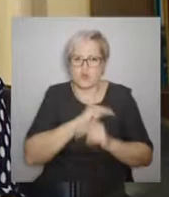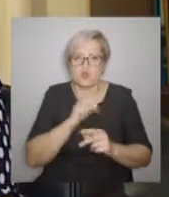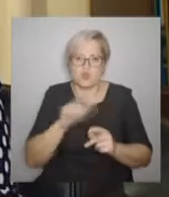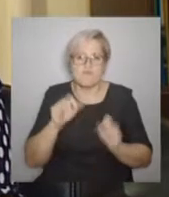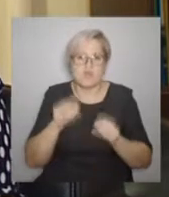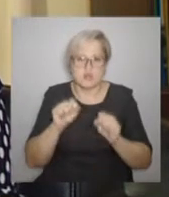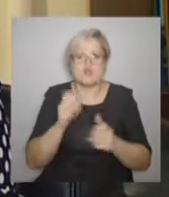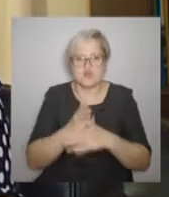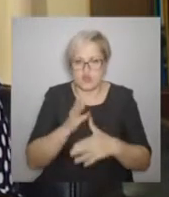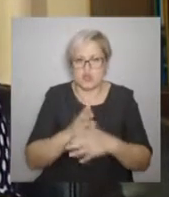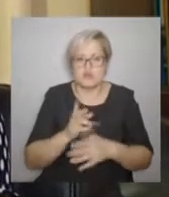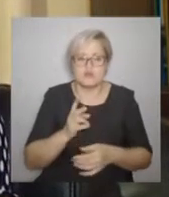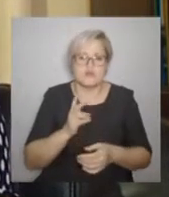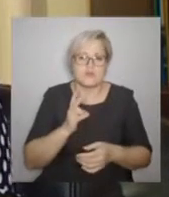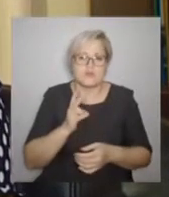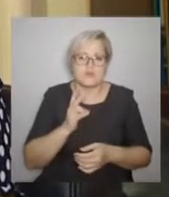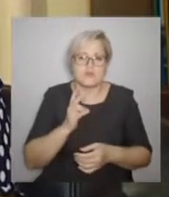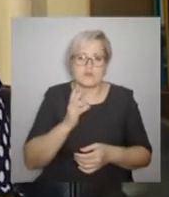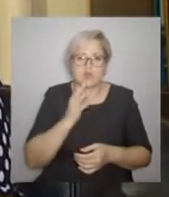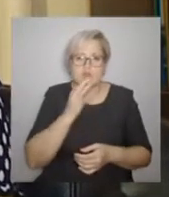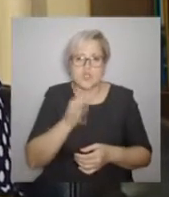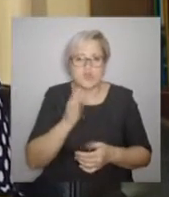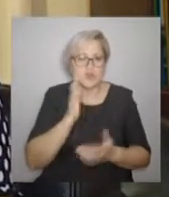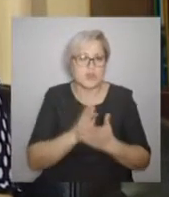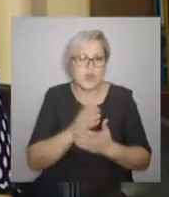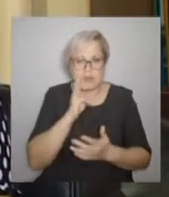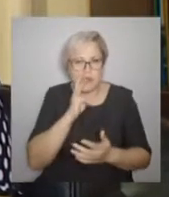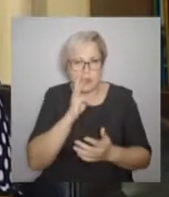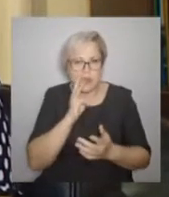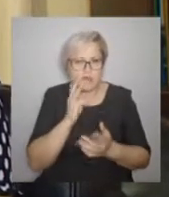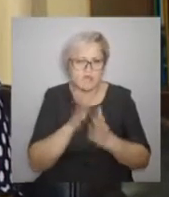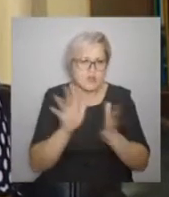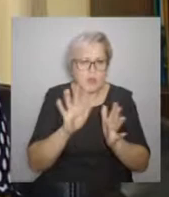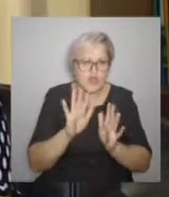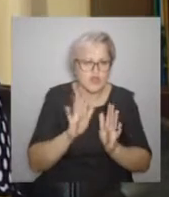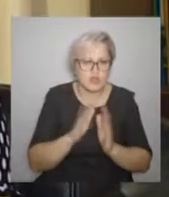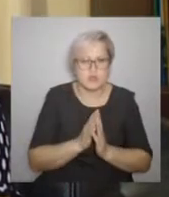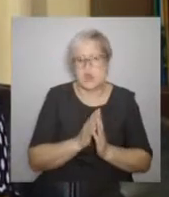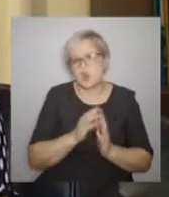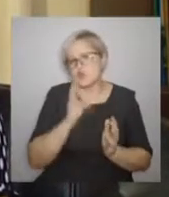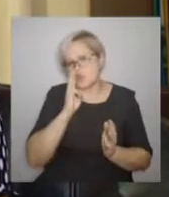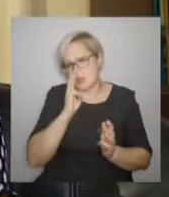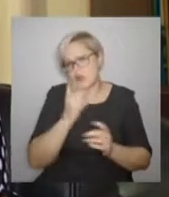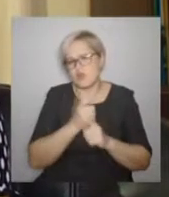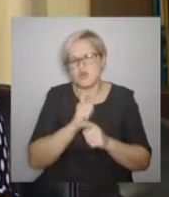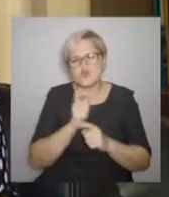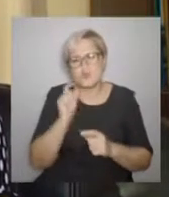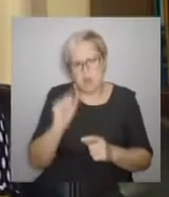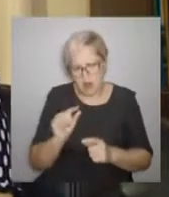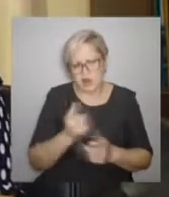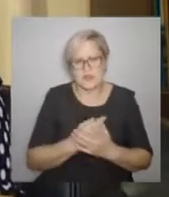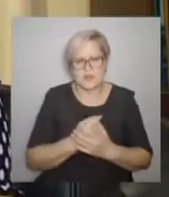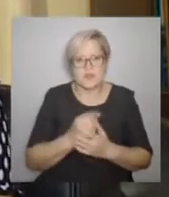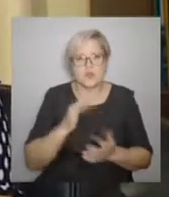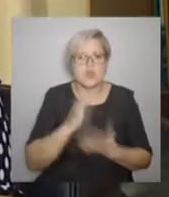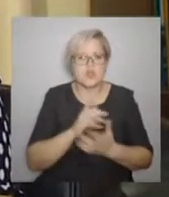определенную компенсацию мы уже получаем. То есть оплатить хоть минимально труд людей, возможность есть